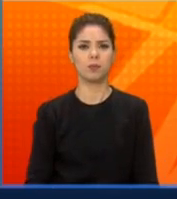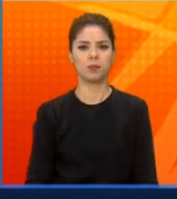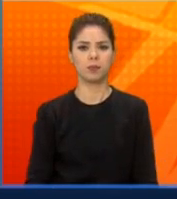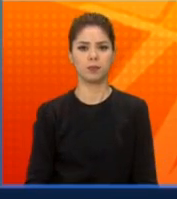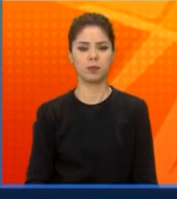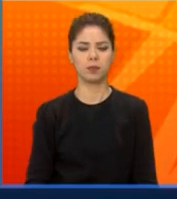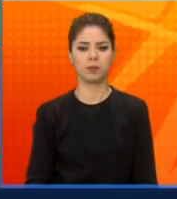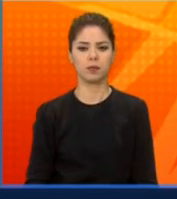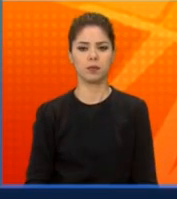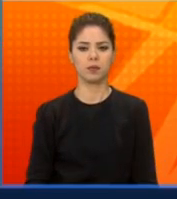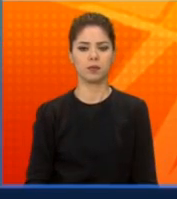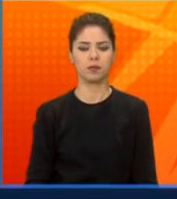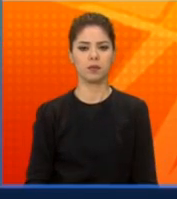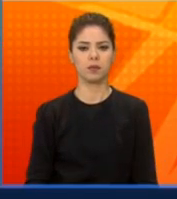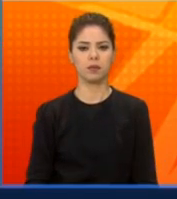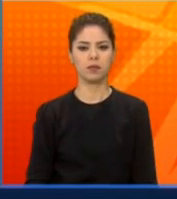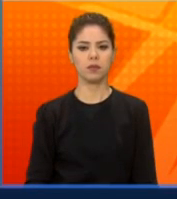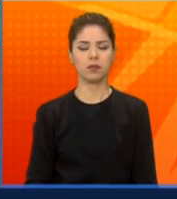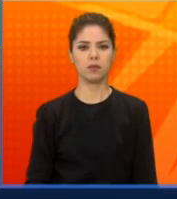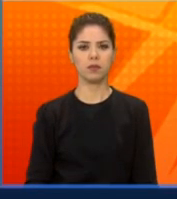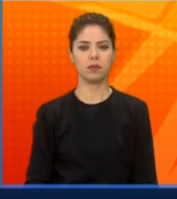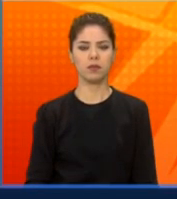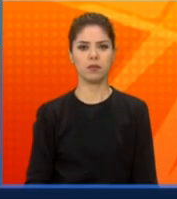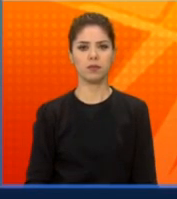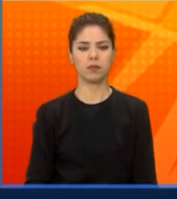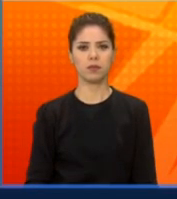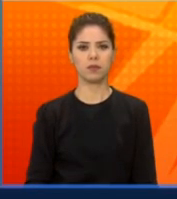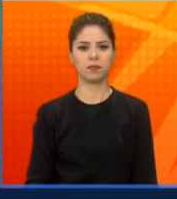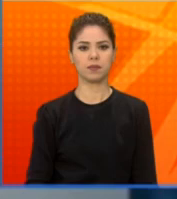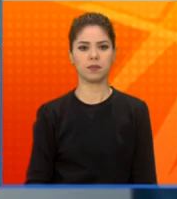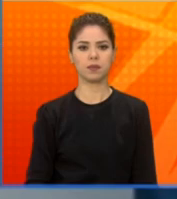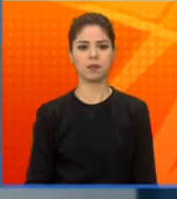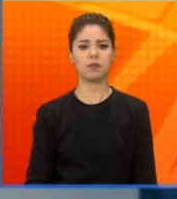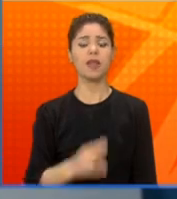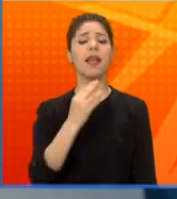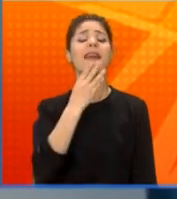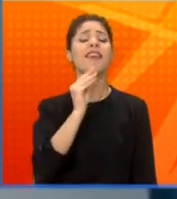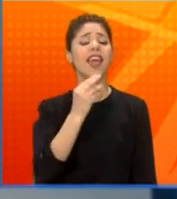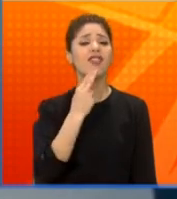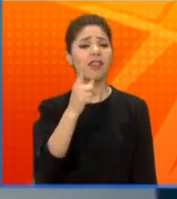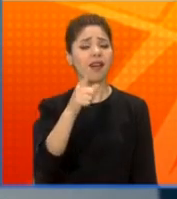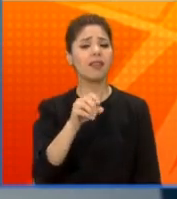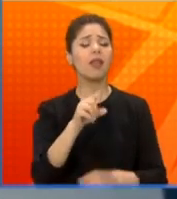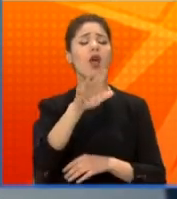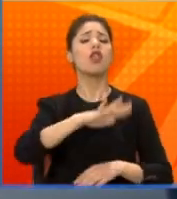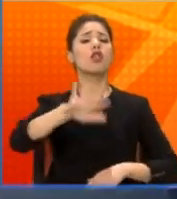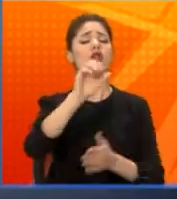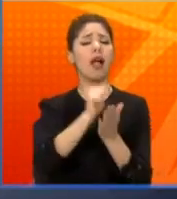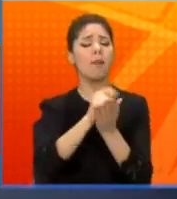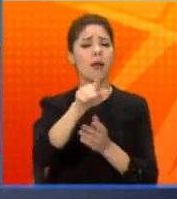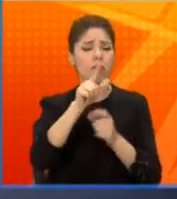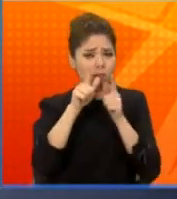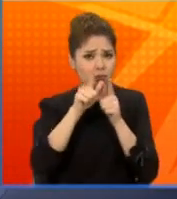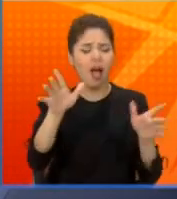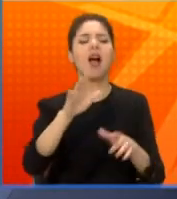sosyal medyada paylaşsalar ne olur ki? Ben kadın cinayetlerine kurban gitmek istemiyorum. Genç kadının sosyal medyadaki bu feryadı